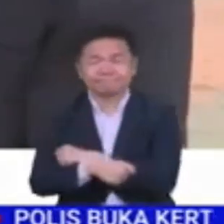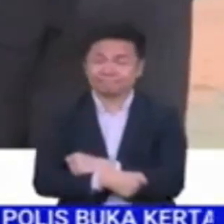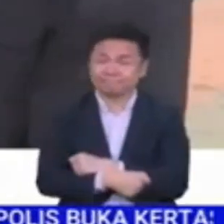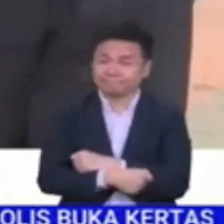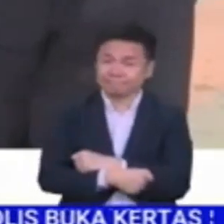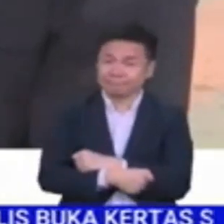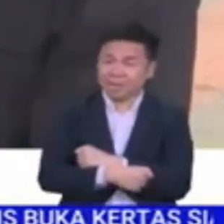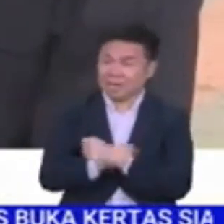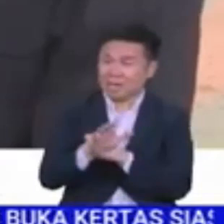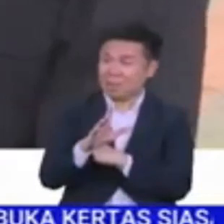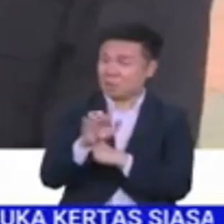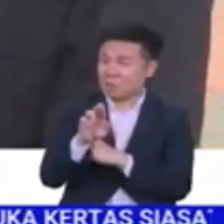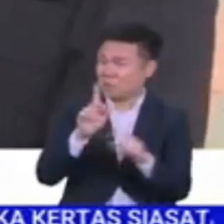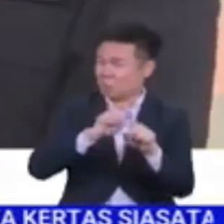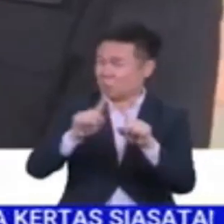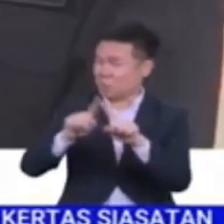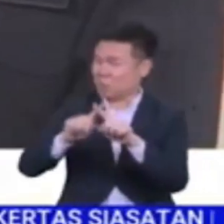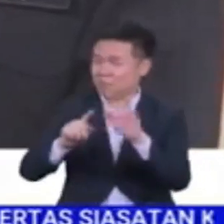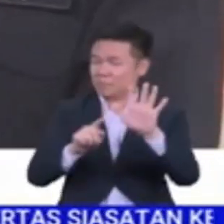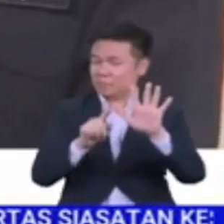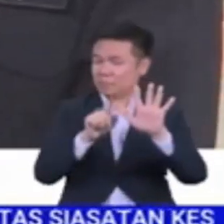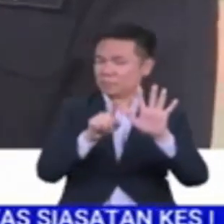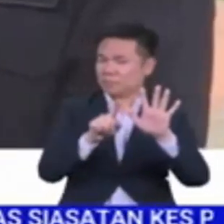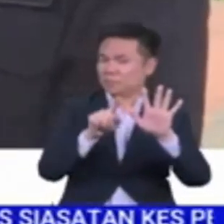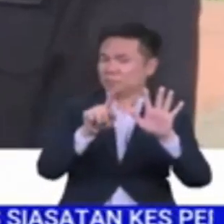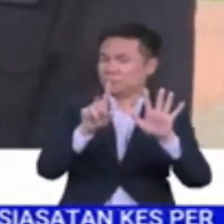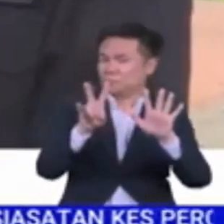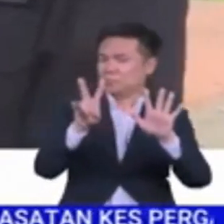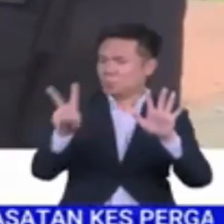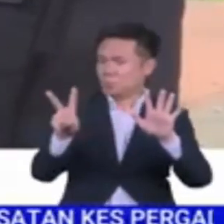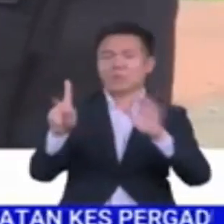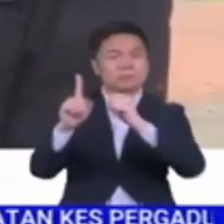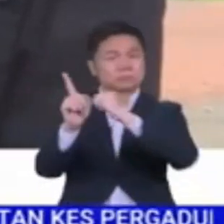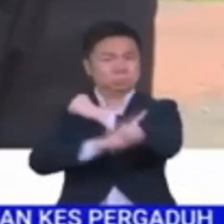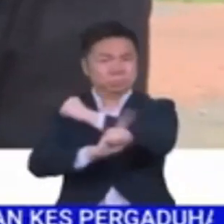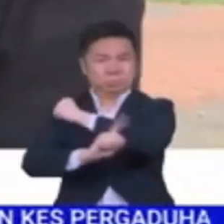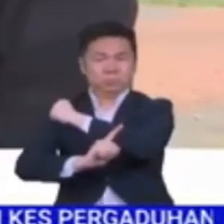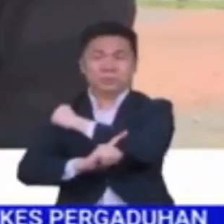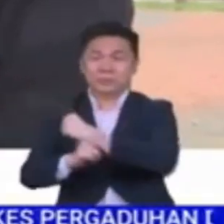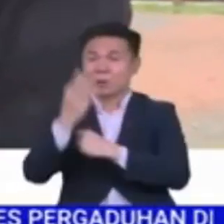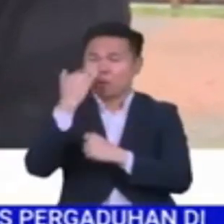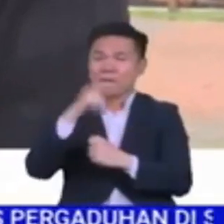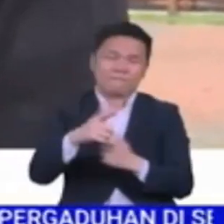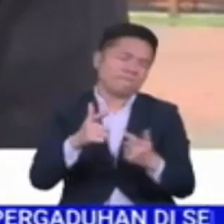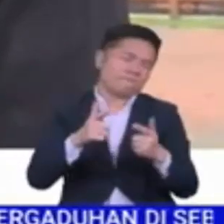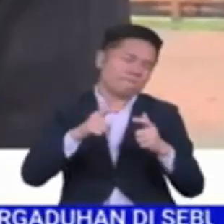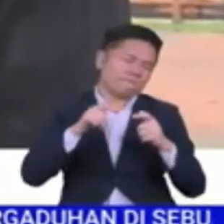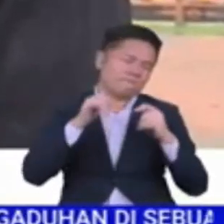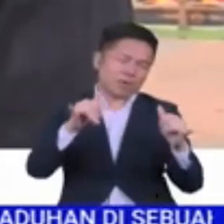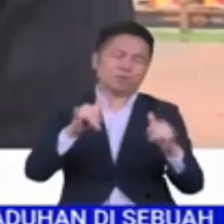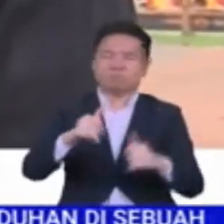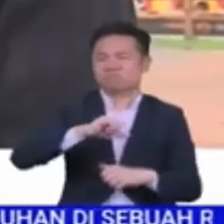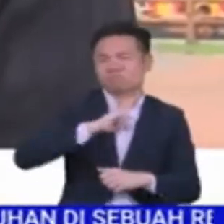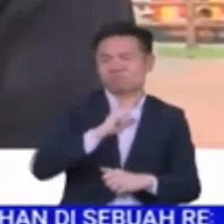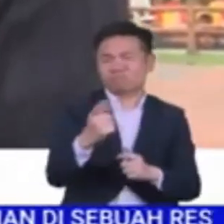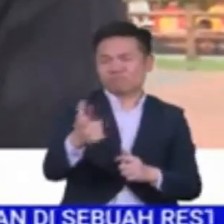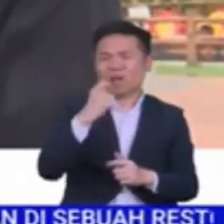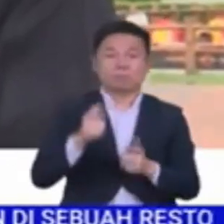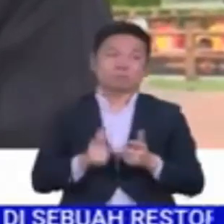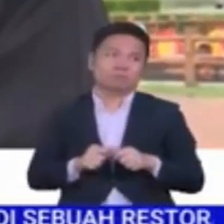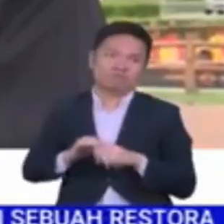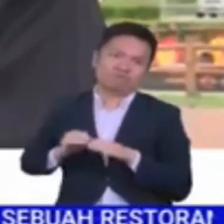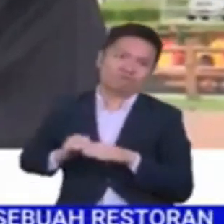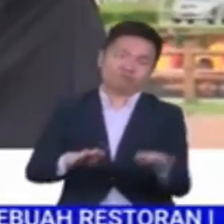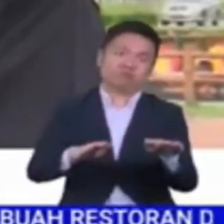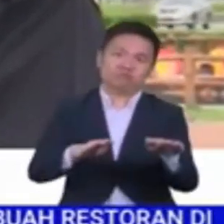Okey, dalam 5,127 saman dikeluarkan dalam tempoh 6 hari, banyak kesalahan adalah mandu laju. Jadi masih